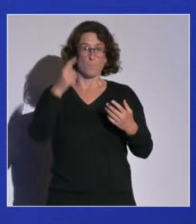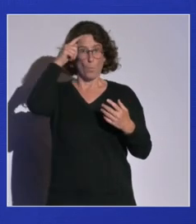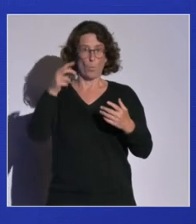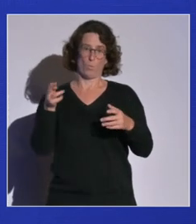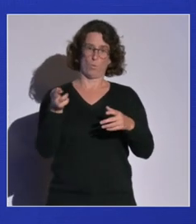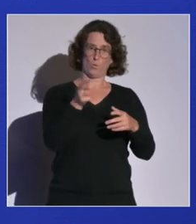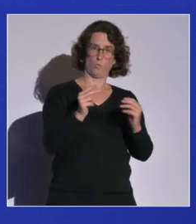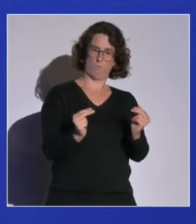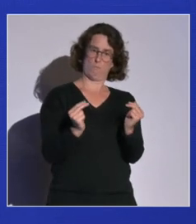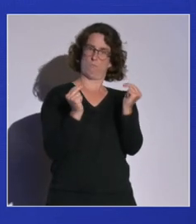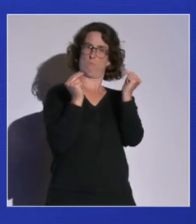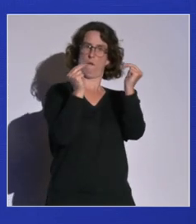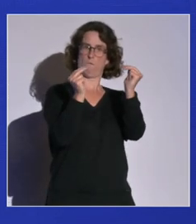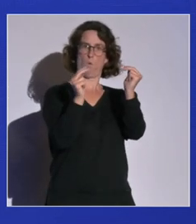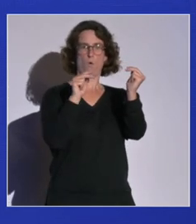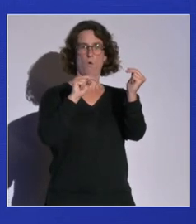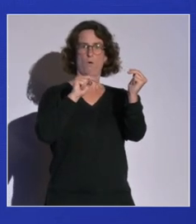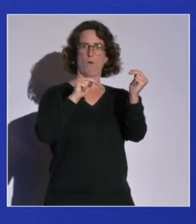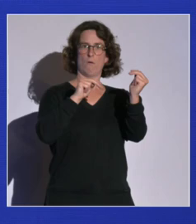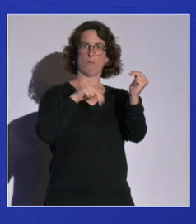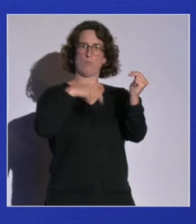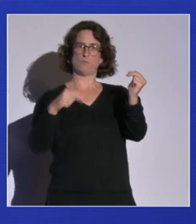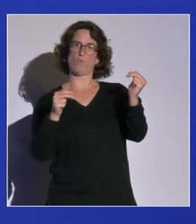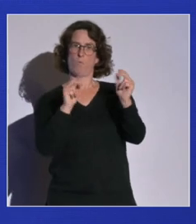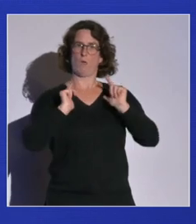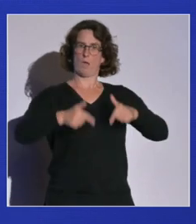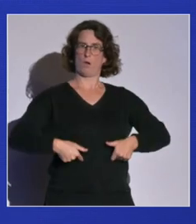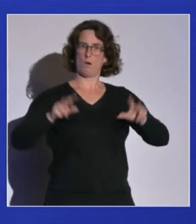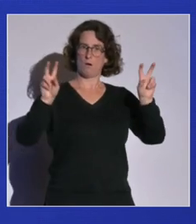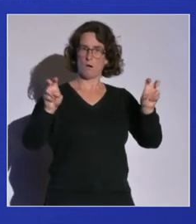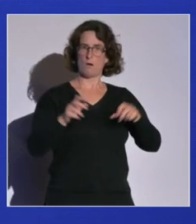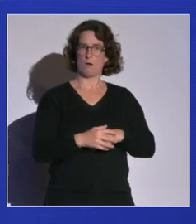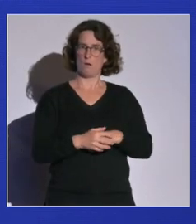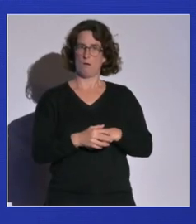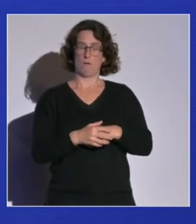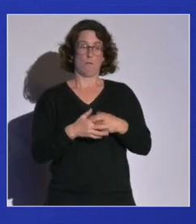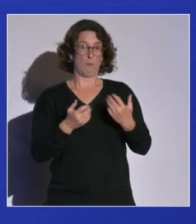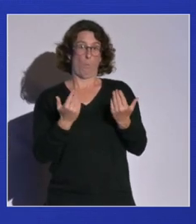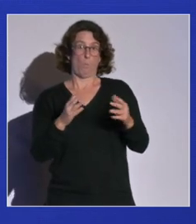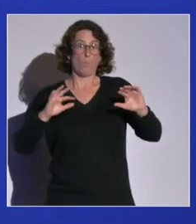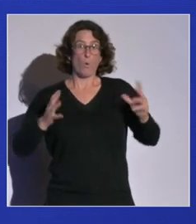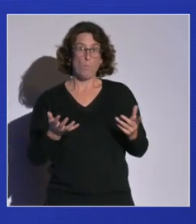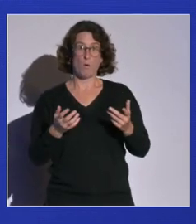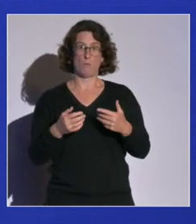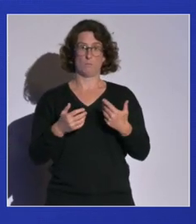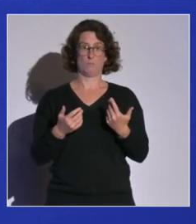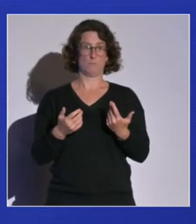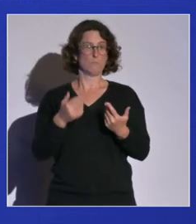nation-école, je propose de partir du constat d'un paradoxe que tous vous connaissez. L'école va très